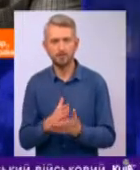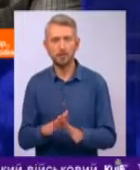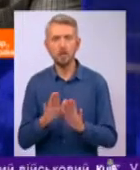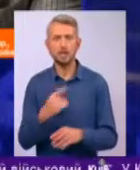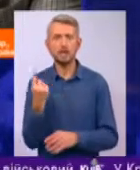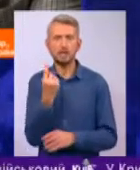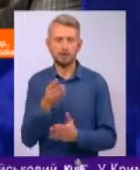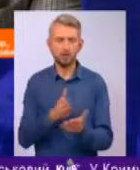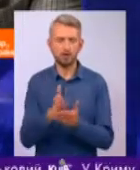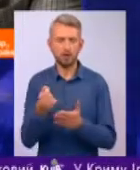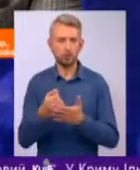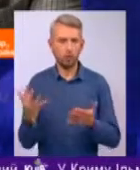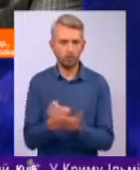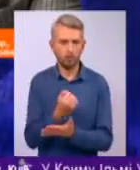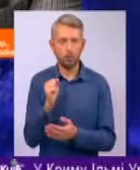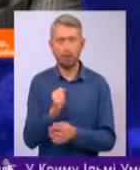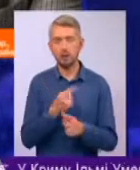єдиний шлях до успіху.